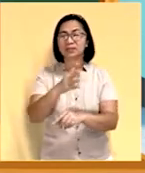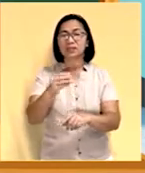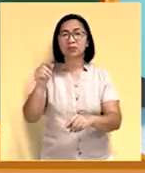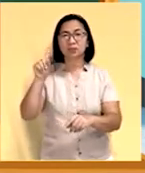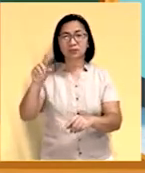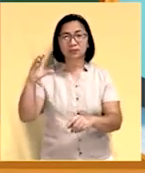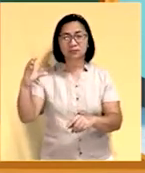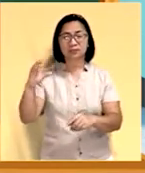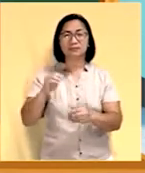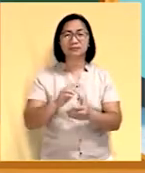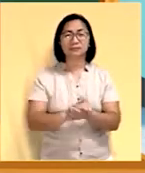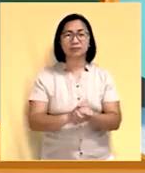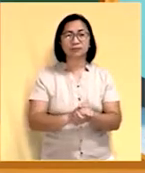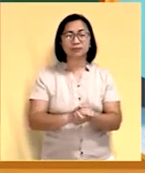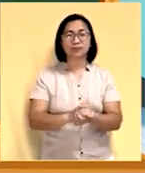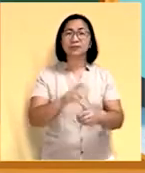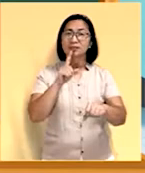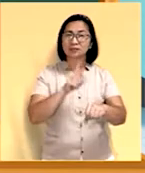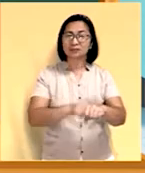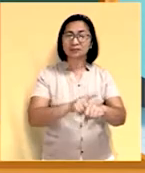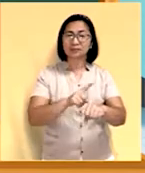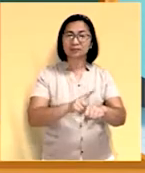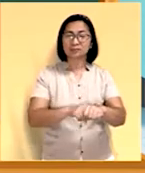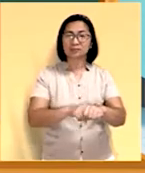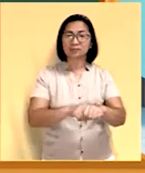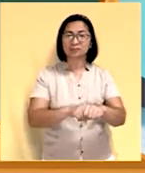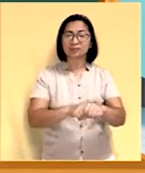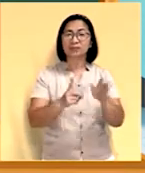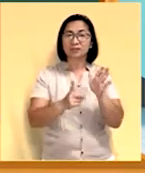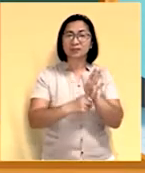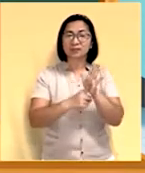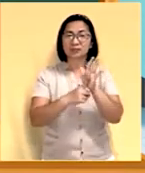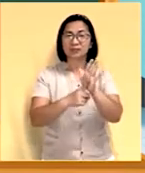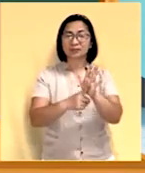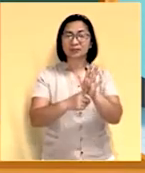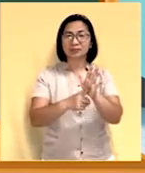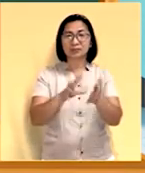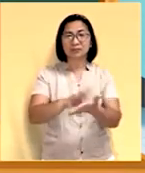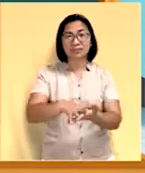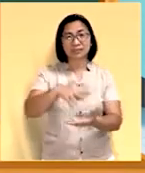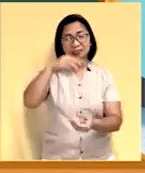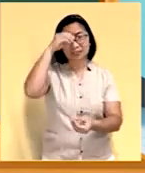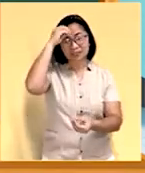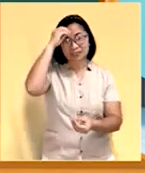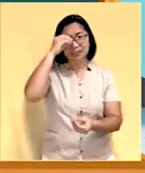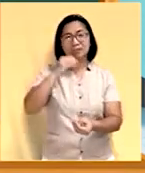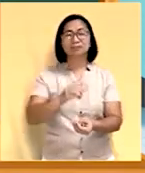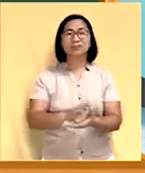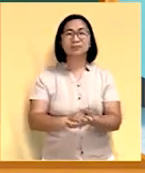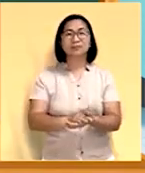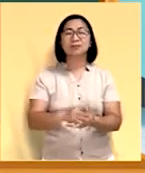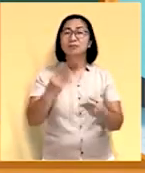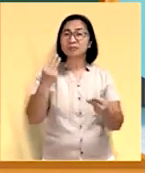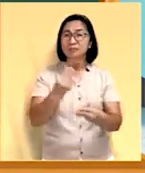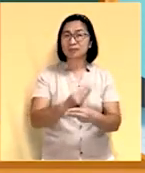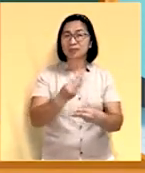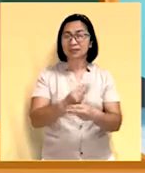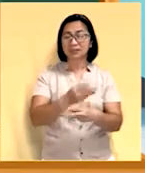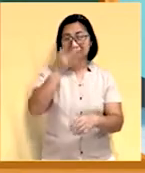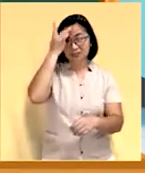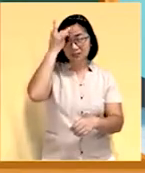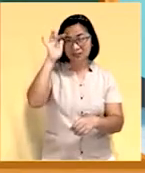100. Oras na naman ng pagpapakita ng natutunan. It's